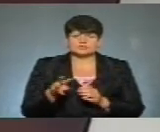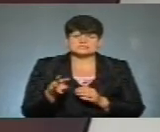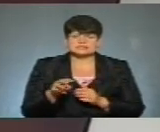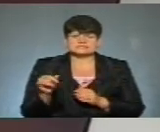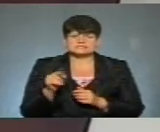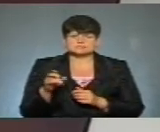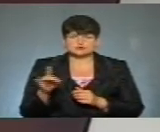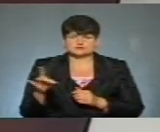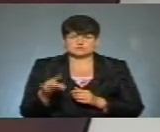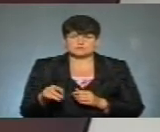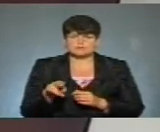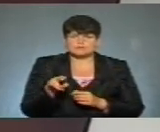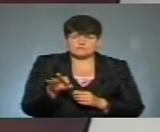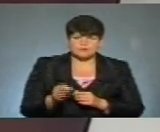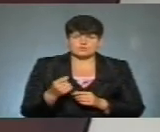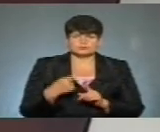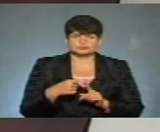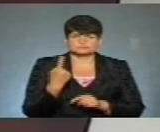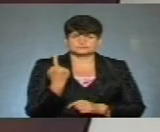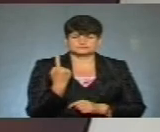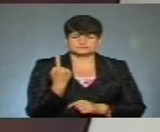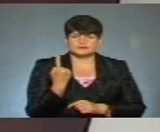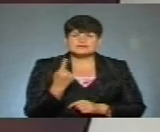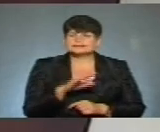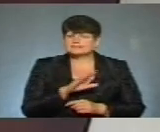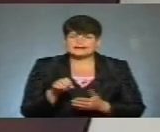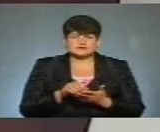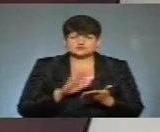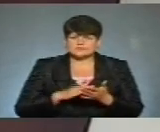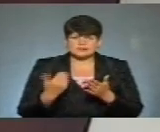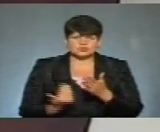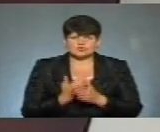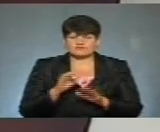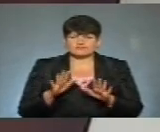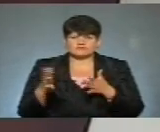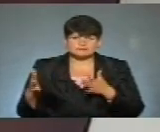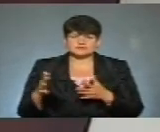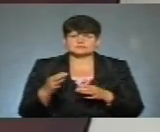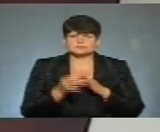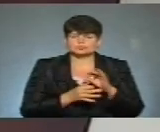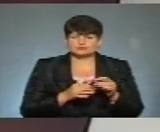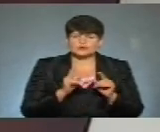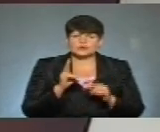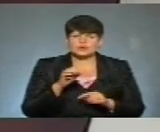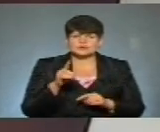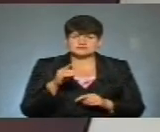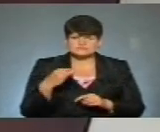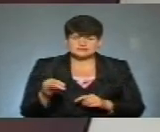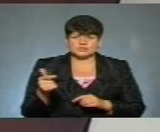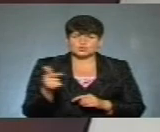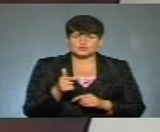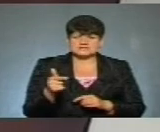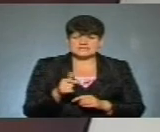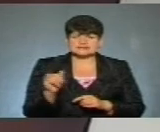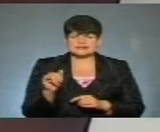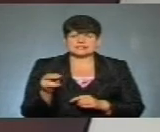Монастириському та Зборівському районах по одному. Не реєстрували нових випадків COVID-19 за добу лише в Козівському, Гусятинському